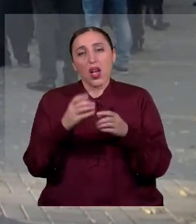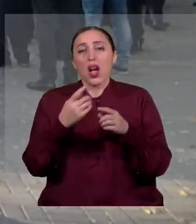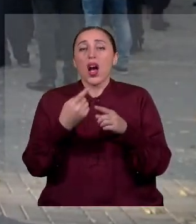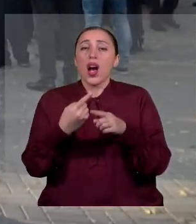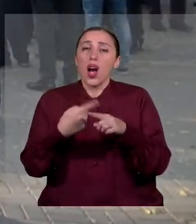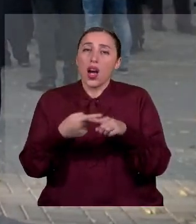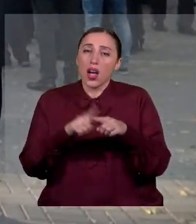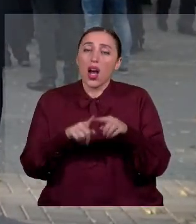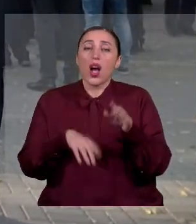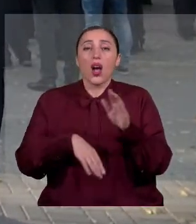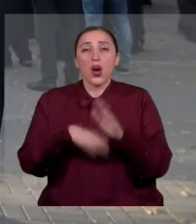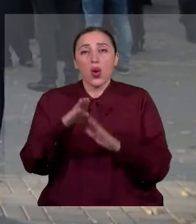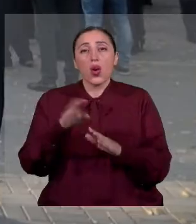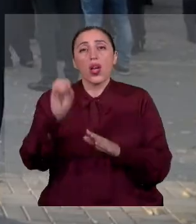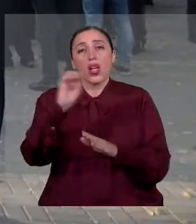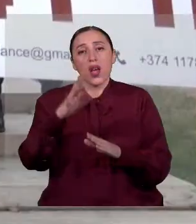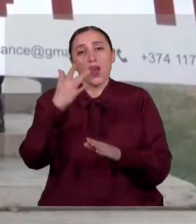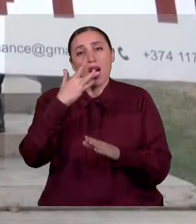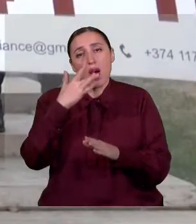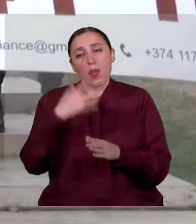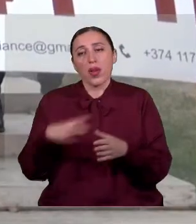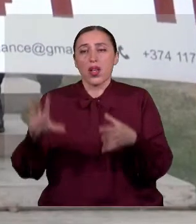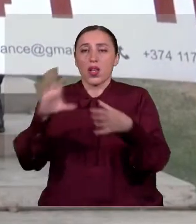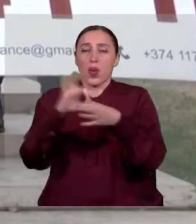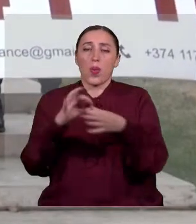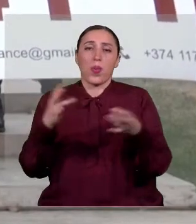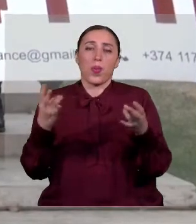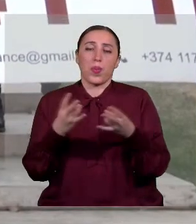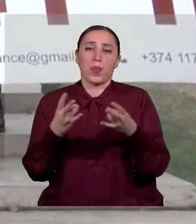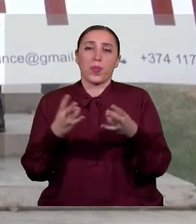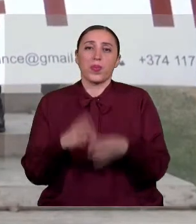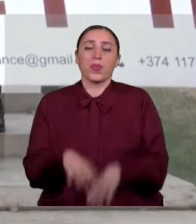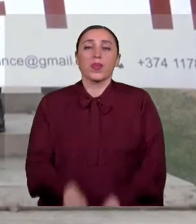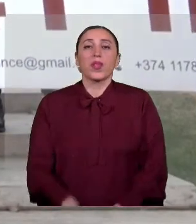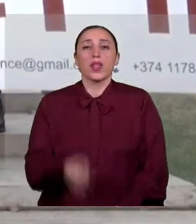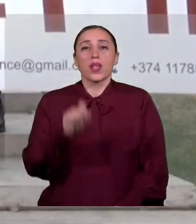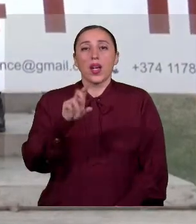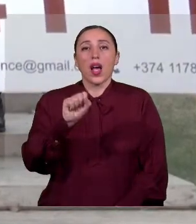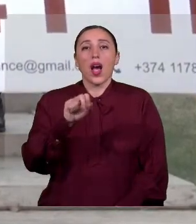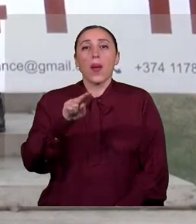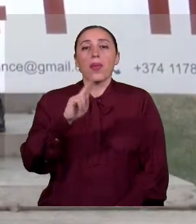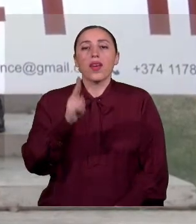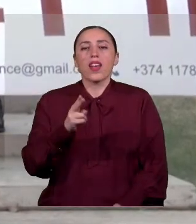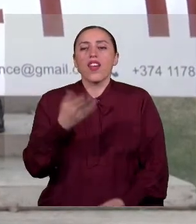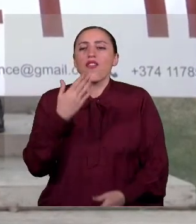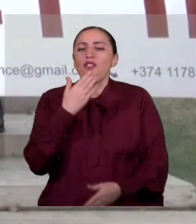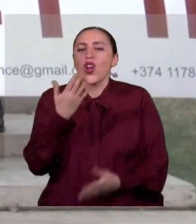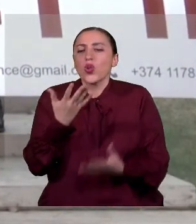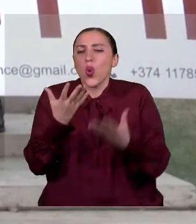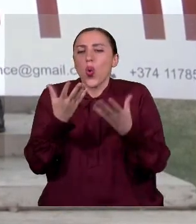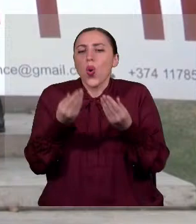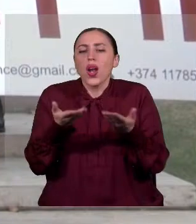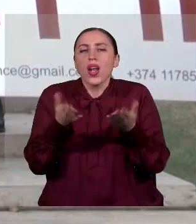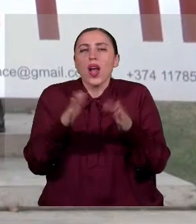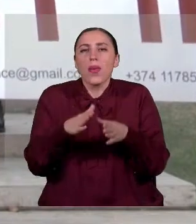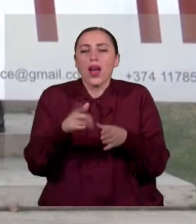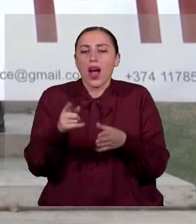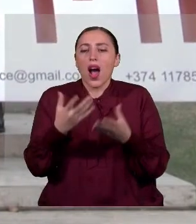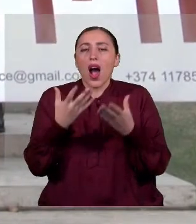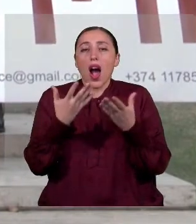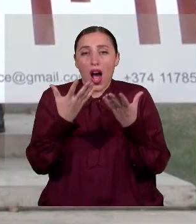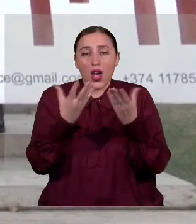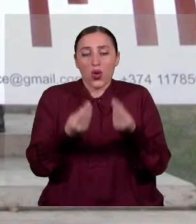արևմտյան անվտանգային կառույցի անդամակցությունը։ ՀԱՊԿ-ի վերջի օրերն են։ Վերջի այցելությունն է,